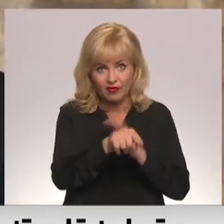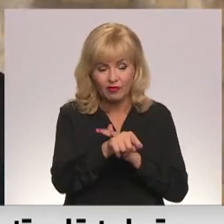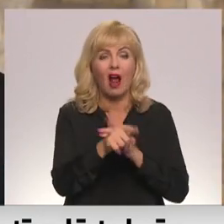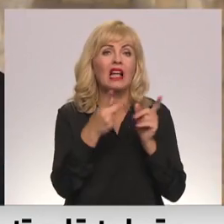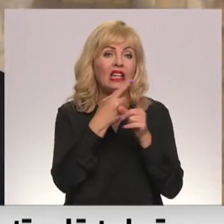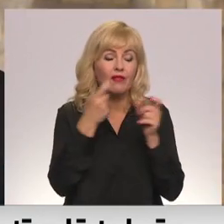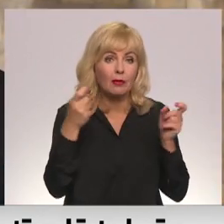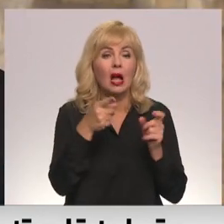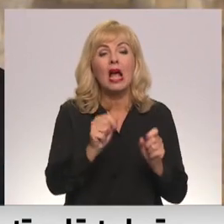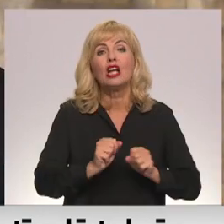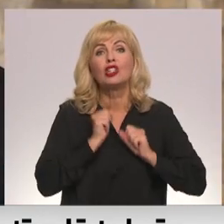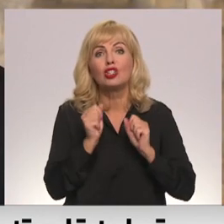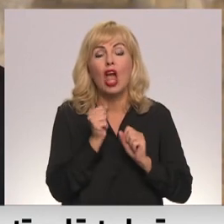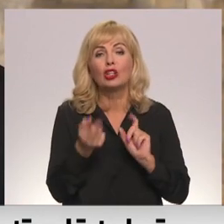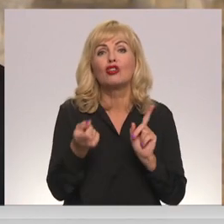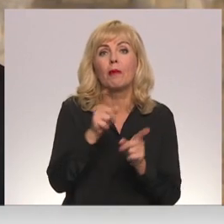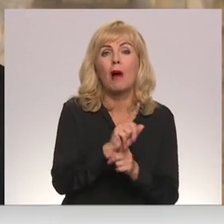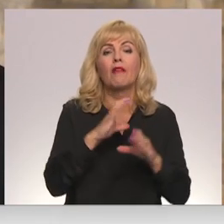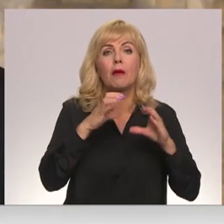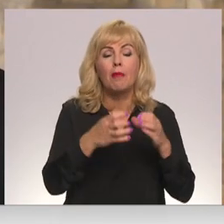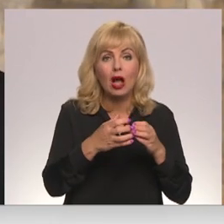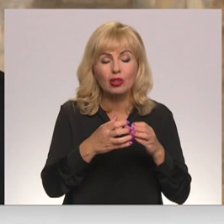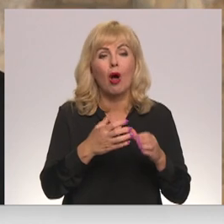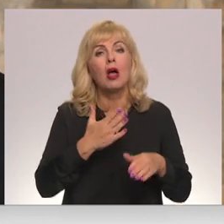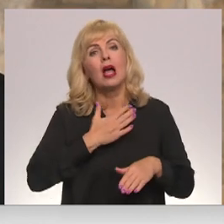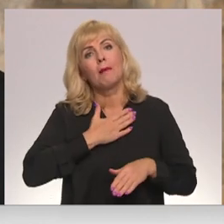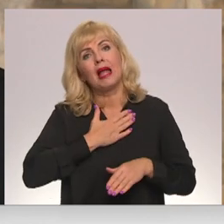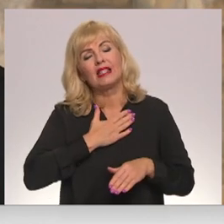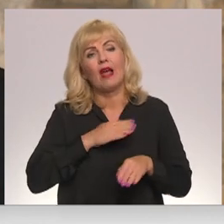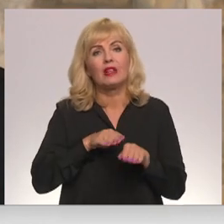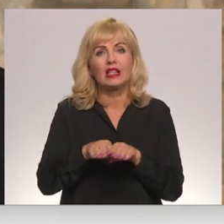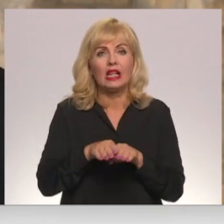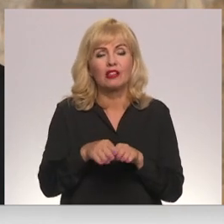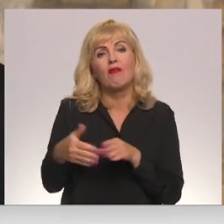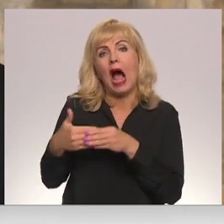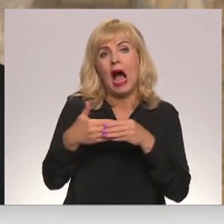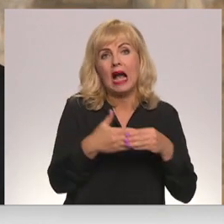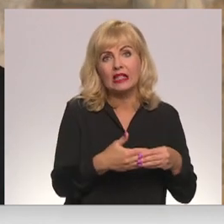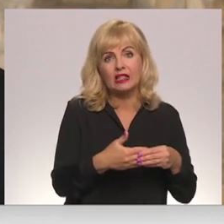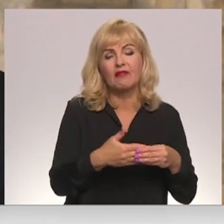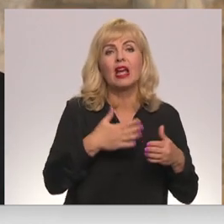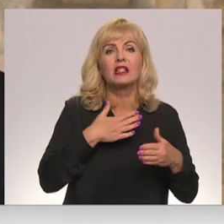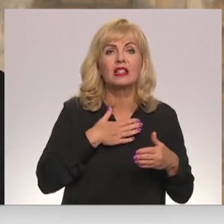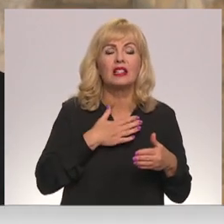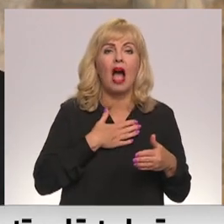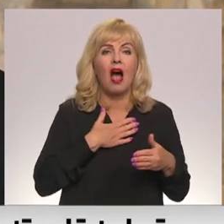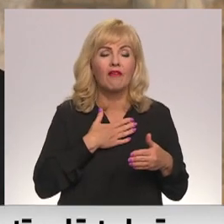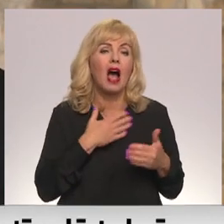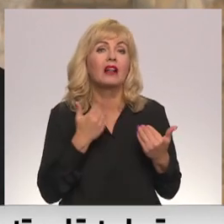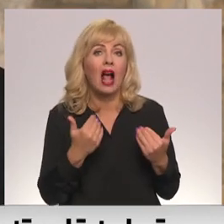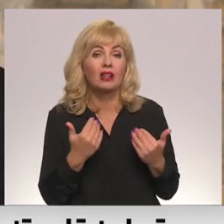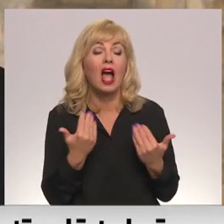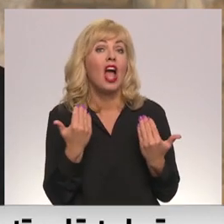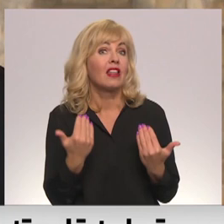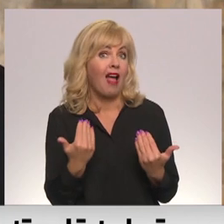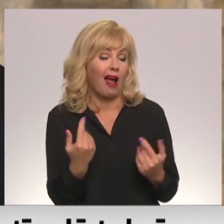cenšas pārvērst pasauli pēc savu ģimeni līdzības, aizvest savā orvaliskajā realitātē, bet jāsaka,